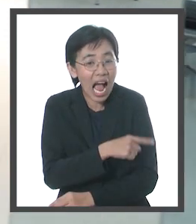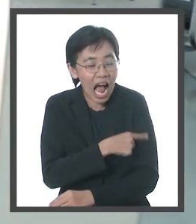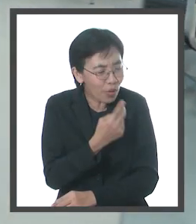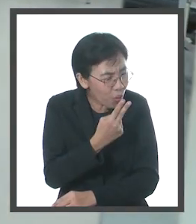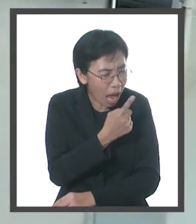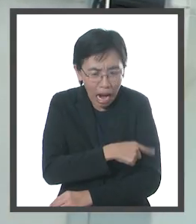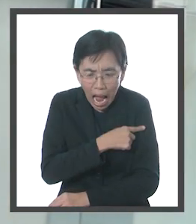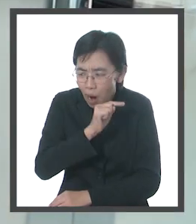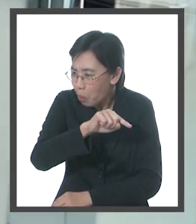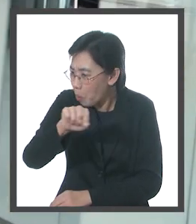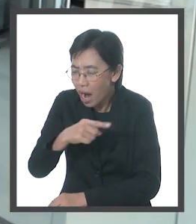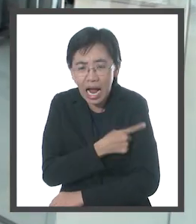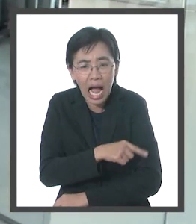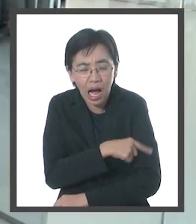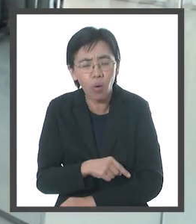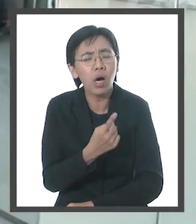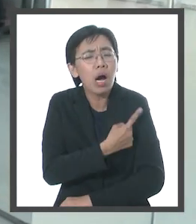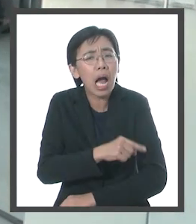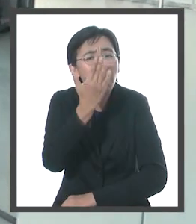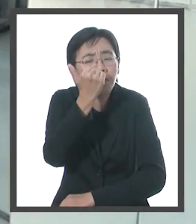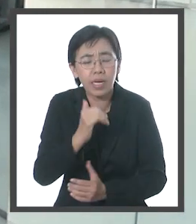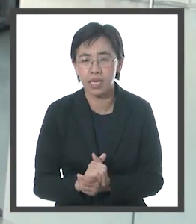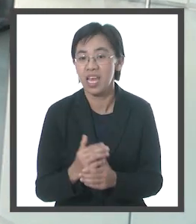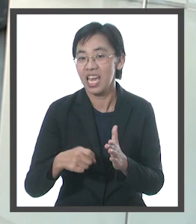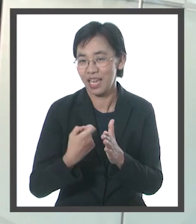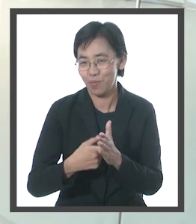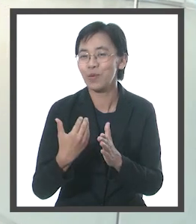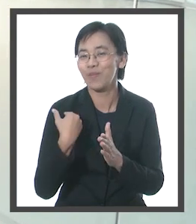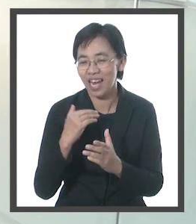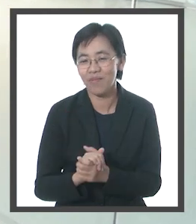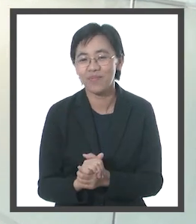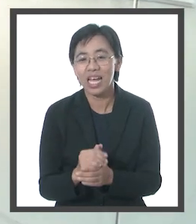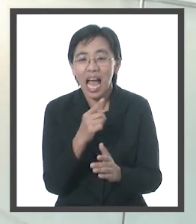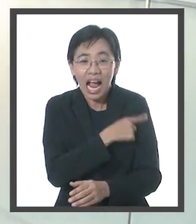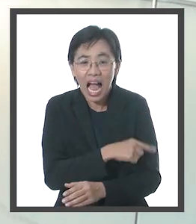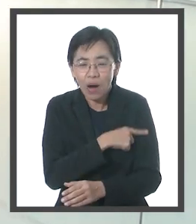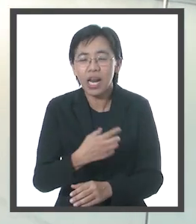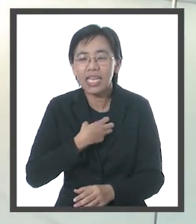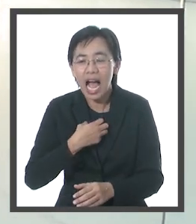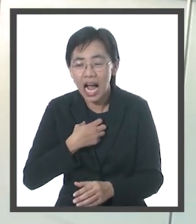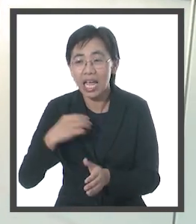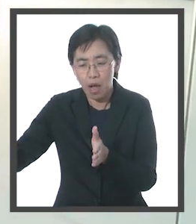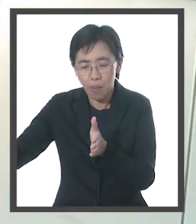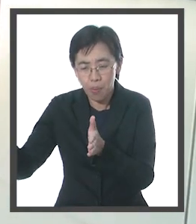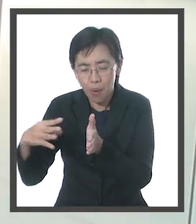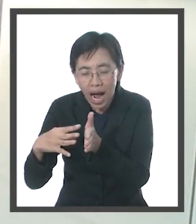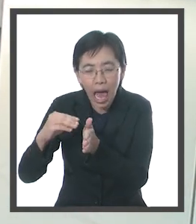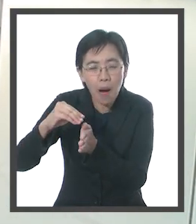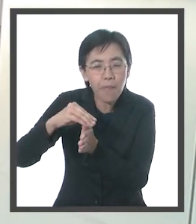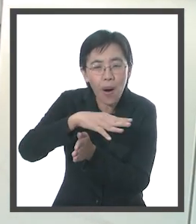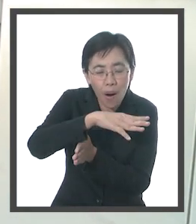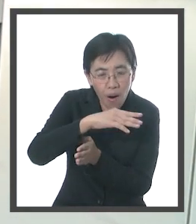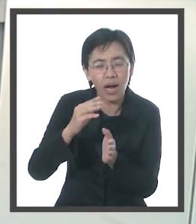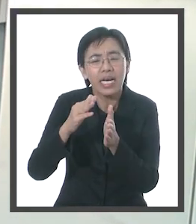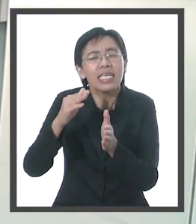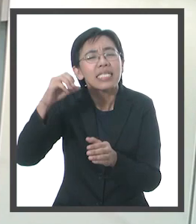งๆที่นี่เราเน้นสีขาวเพราะว่ามีเหตุผลที่เราต้องการที่จะให้เกิดการสะท้อนแสงซึ่งจริงๆแสงที่นี่เราใช้ไม่เยอ